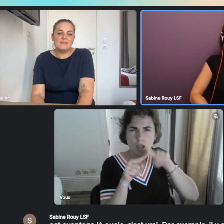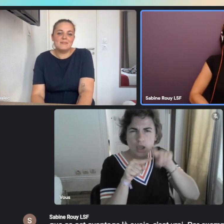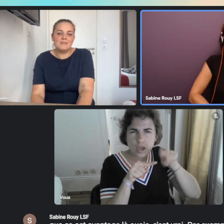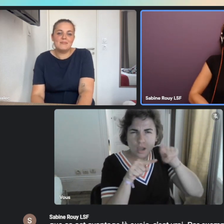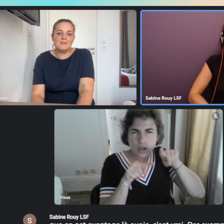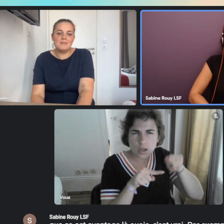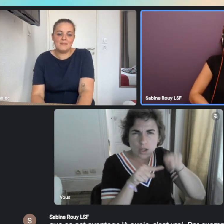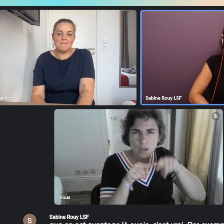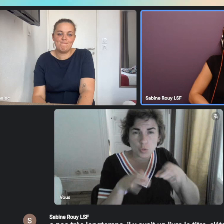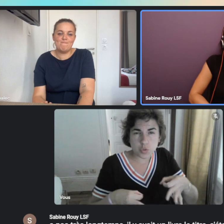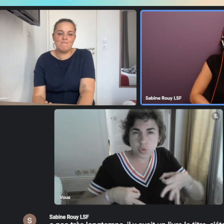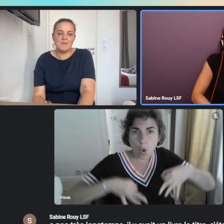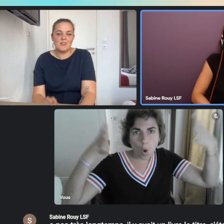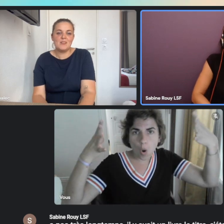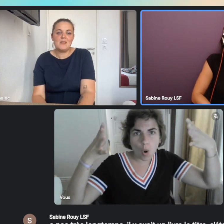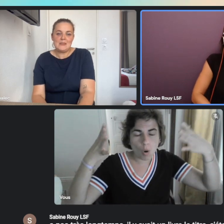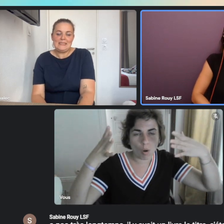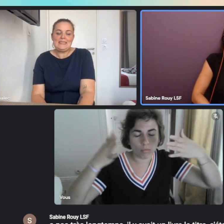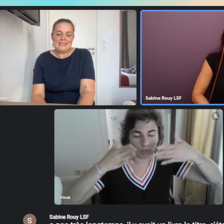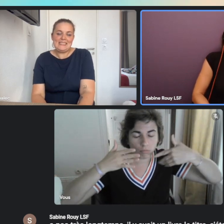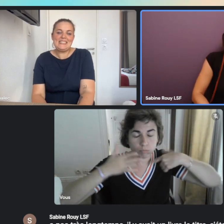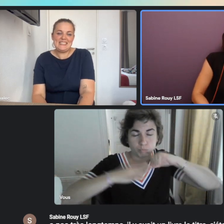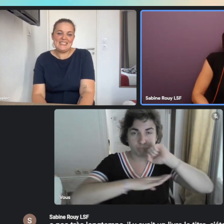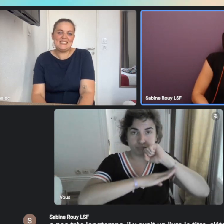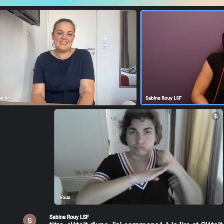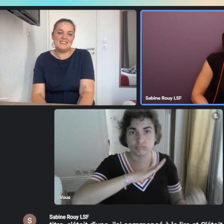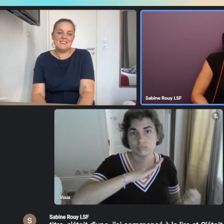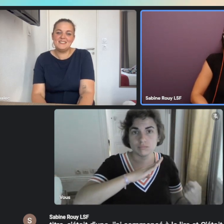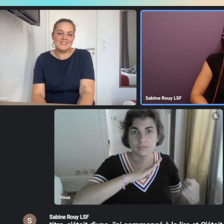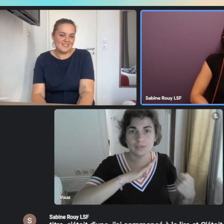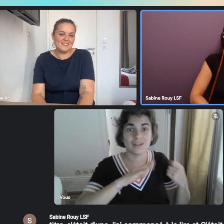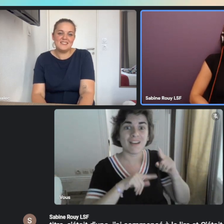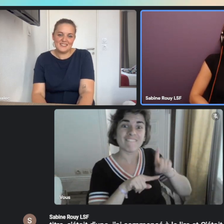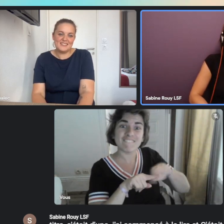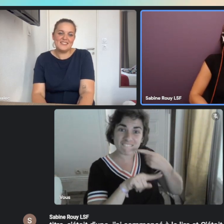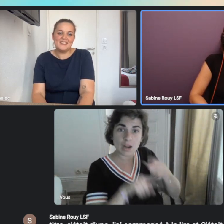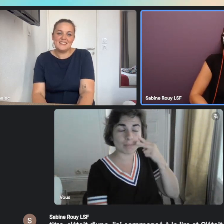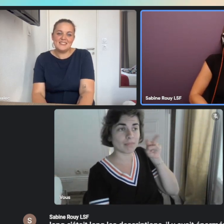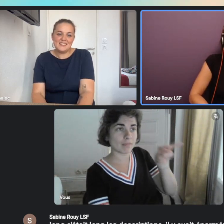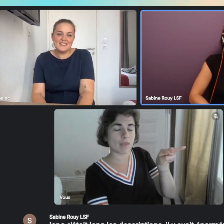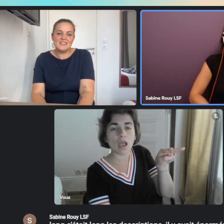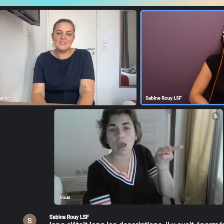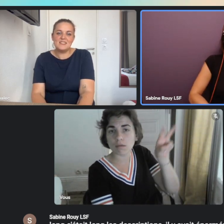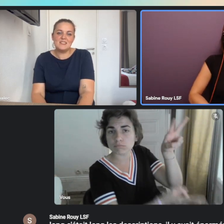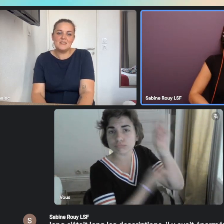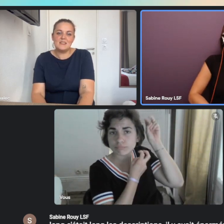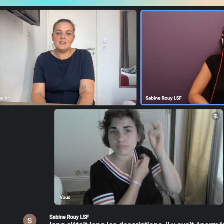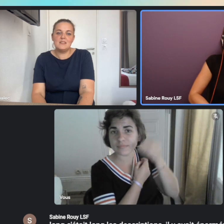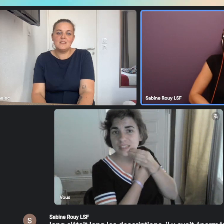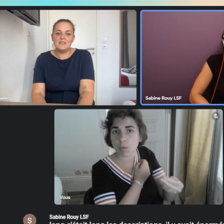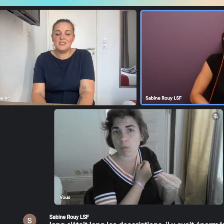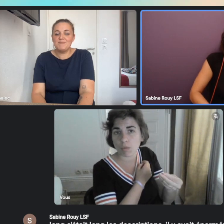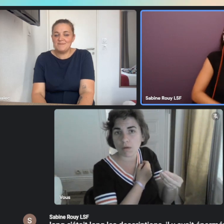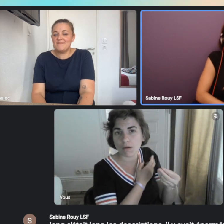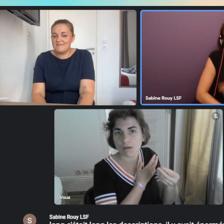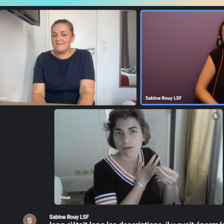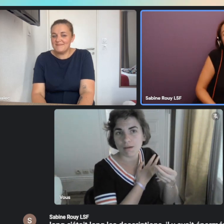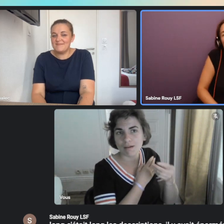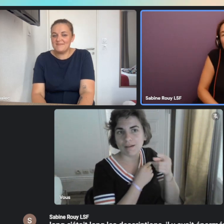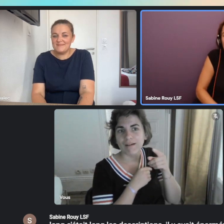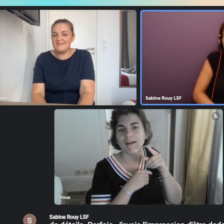je décrochais parce que justement il y avait tellement de détails, trop de détails en fait, qui fait que ça me noyait complètement. Alors que j'ai vu le film et